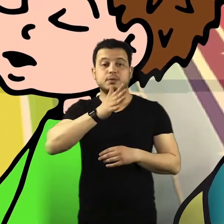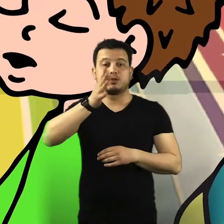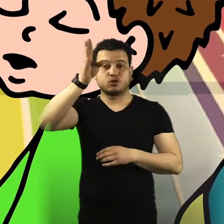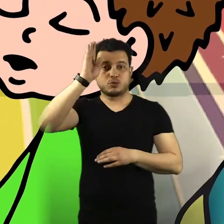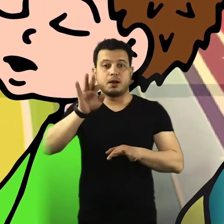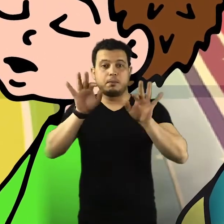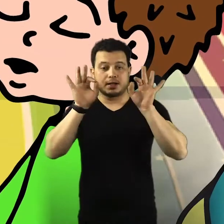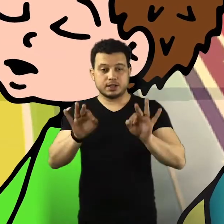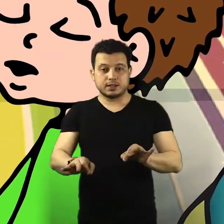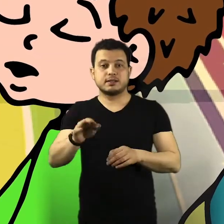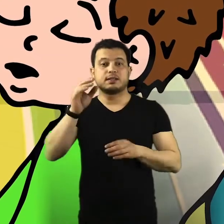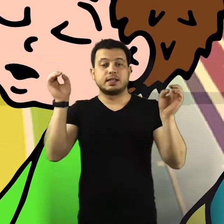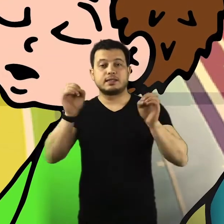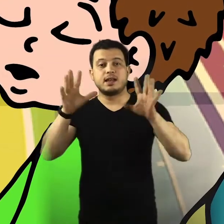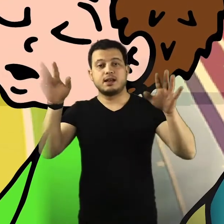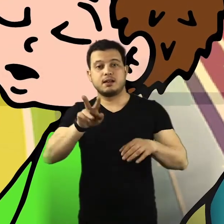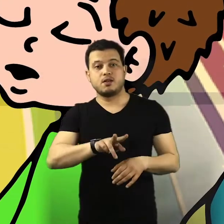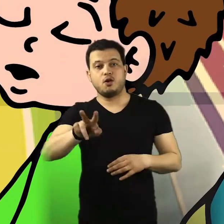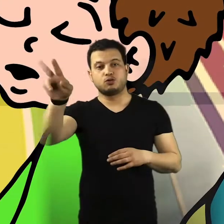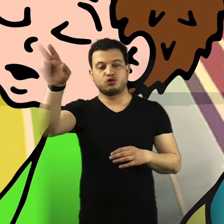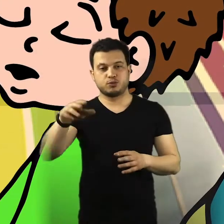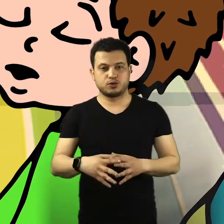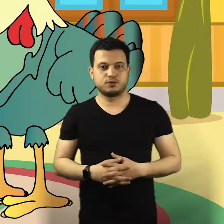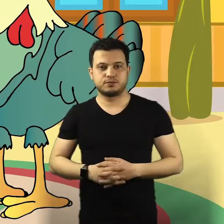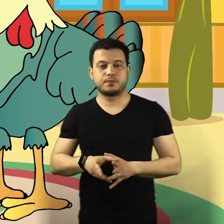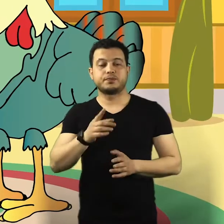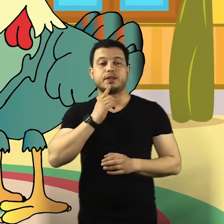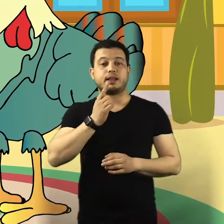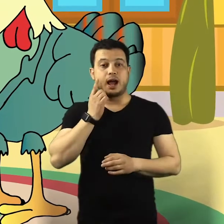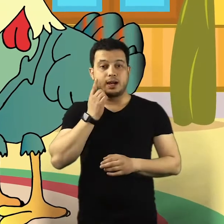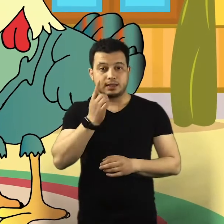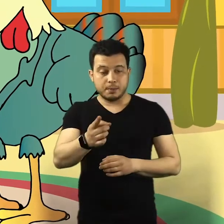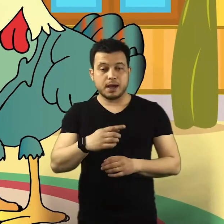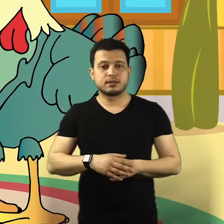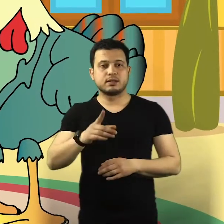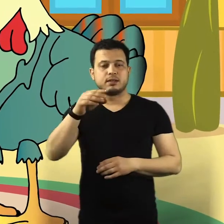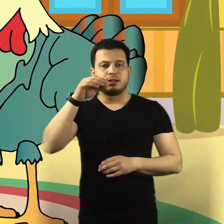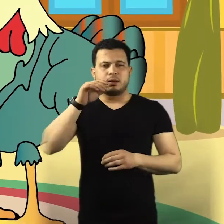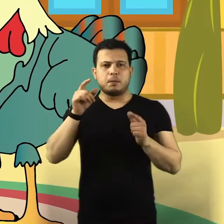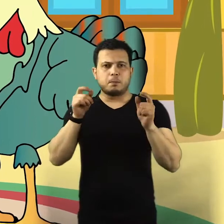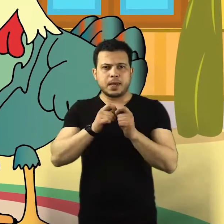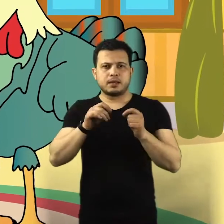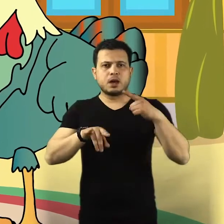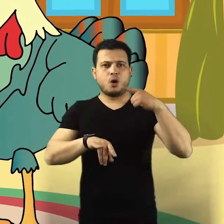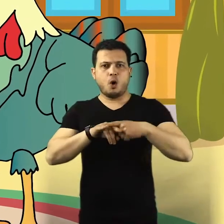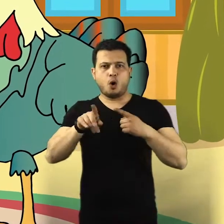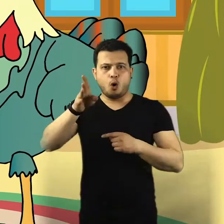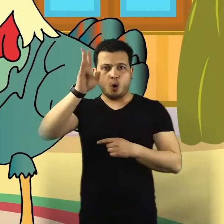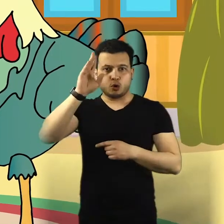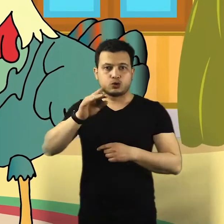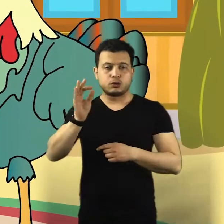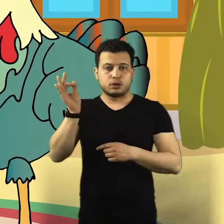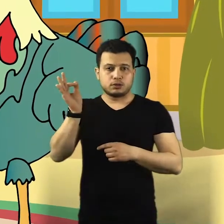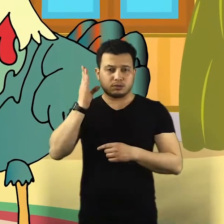Bilgorozumuz Başlasın sihirli yolculuğumuz Der demez sanki Bilgoroz da onların çağırmasını